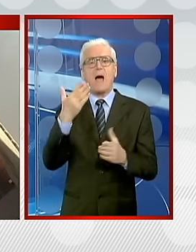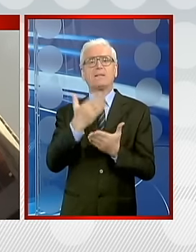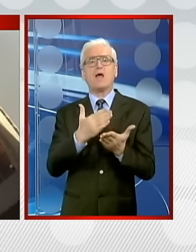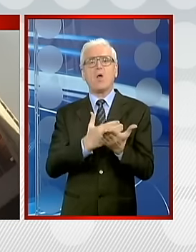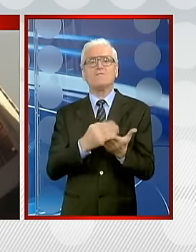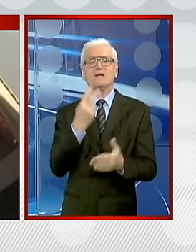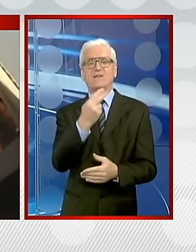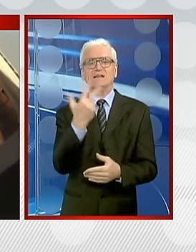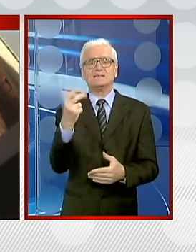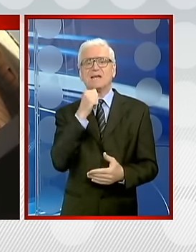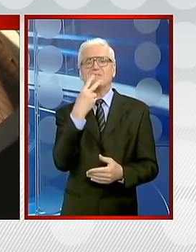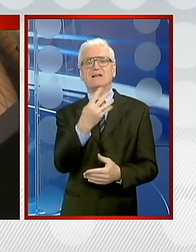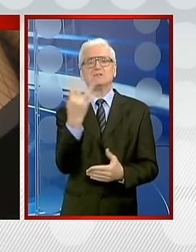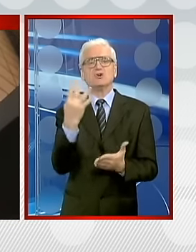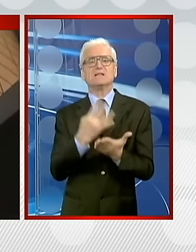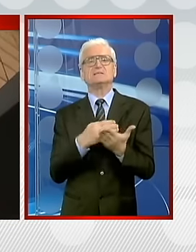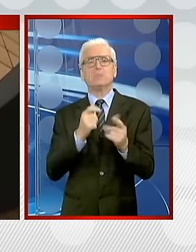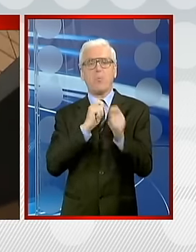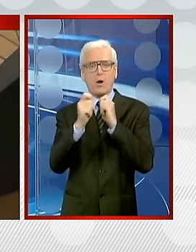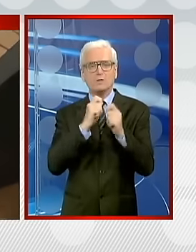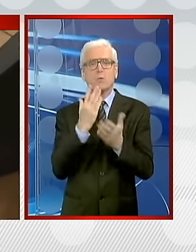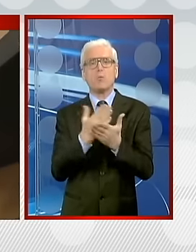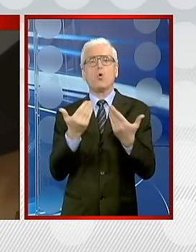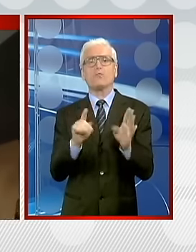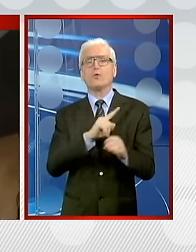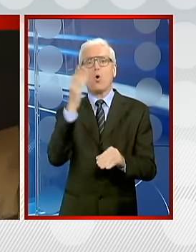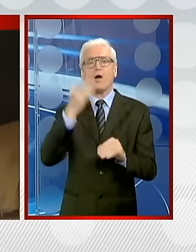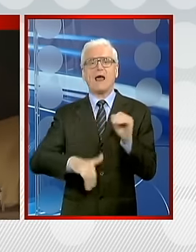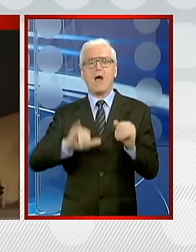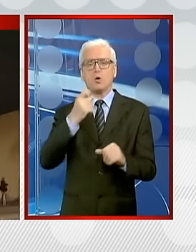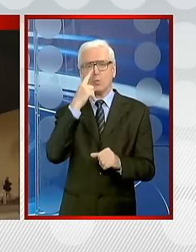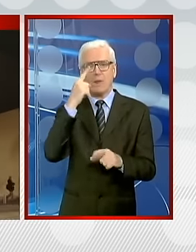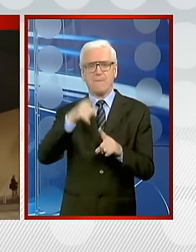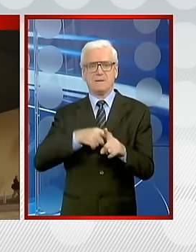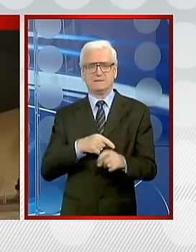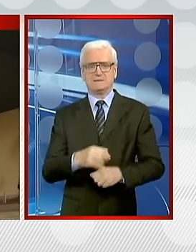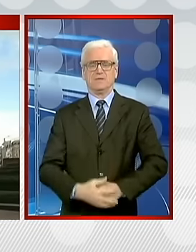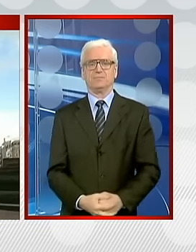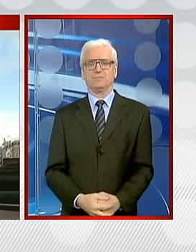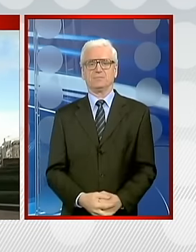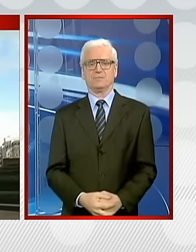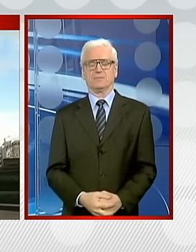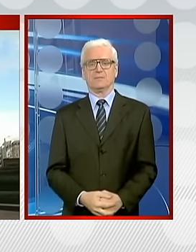poglavlja 23 i 24 budu otvorena do kraja juna.